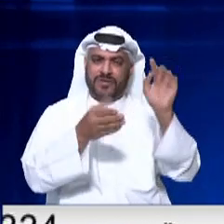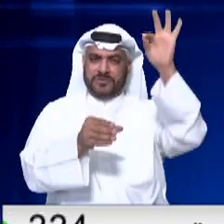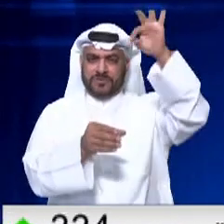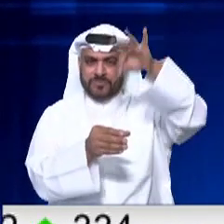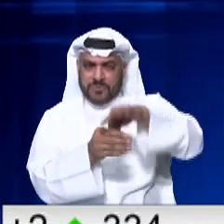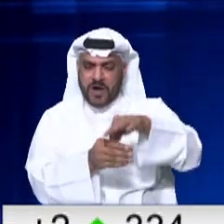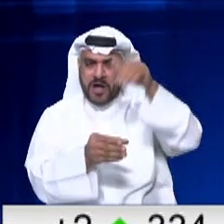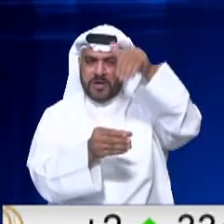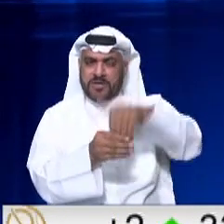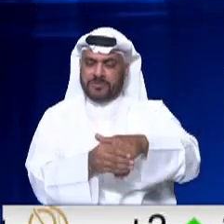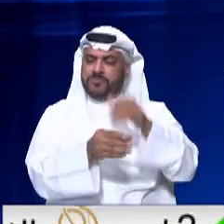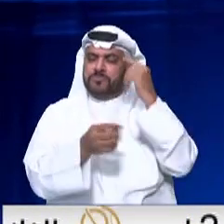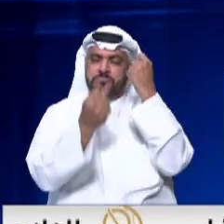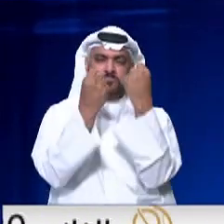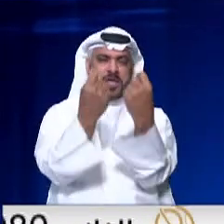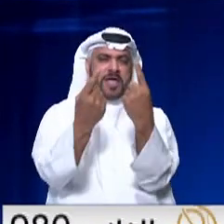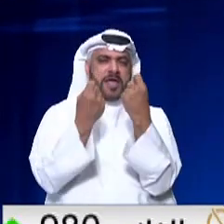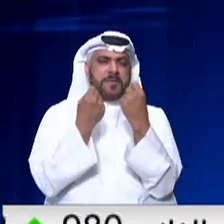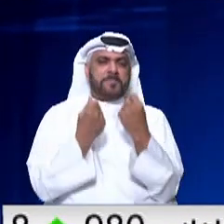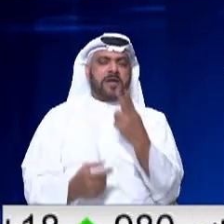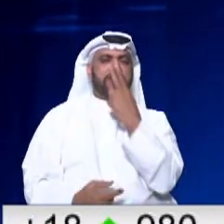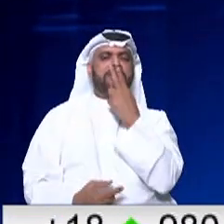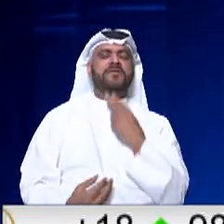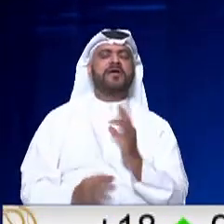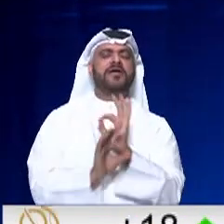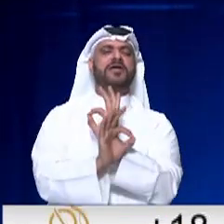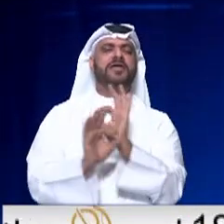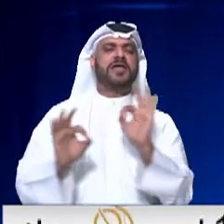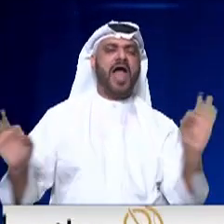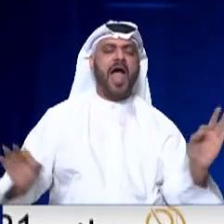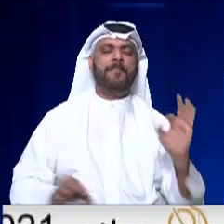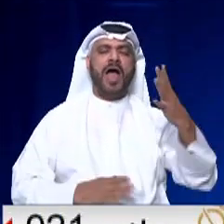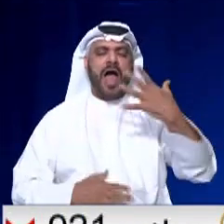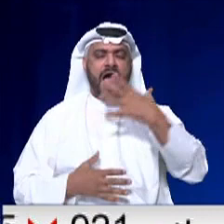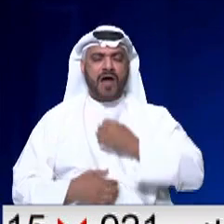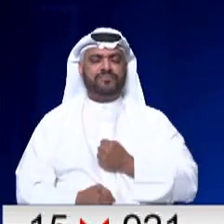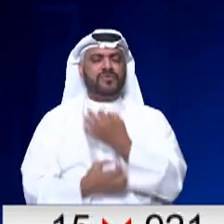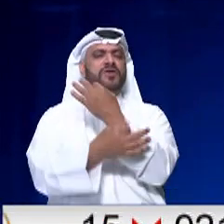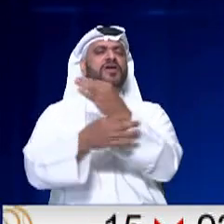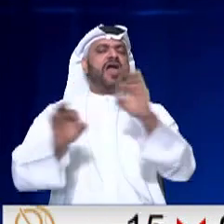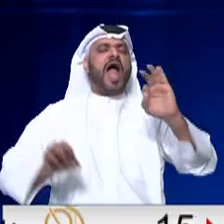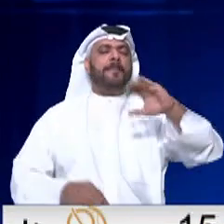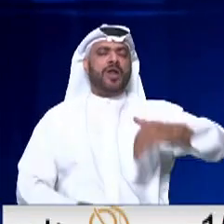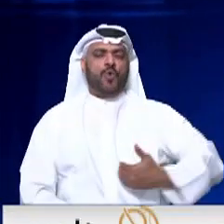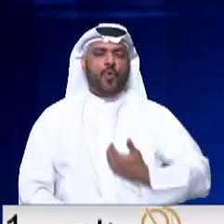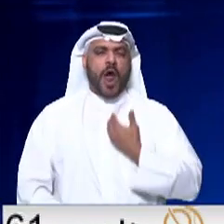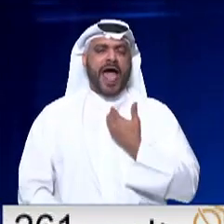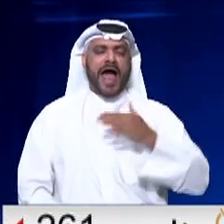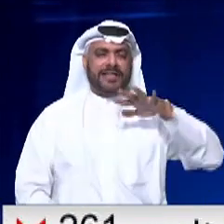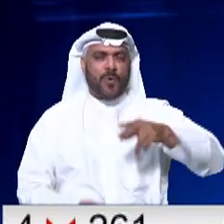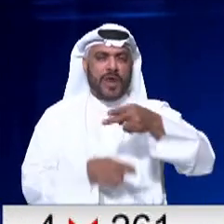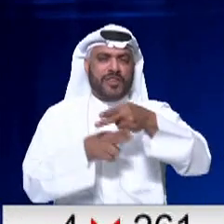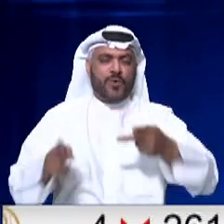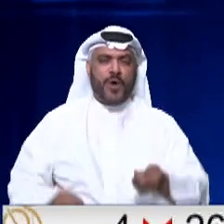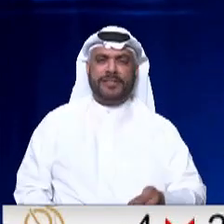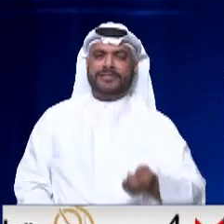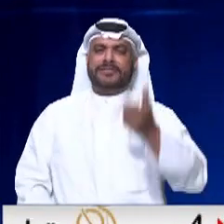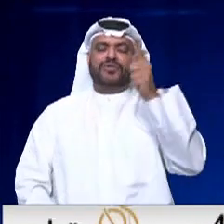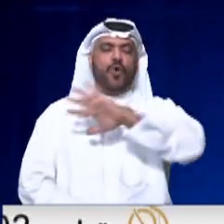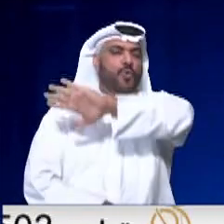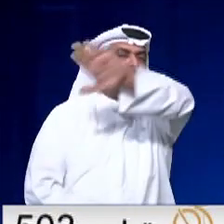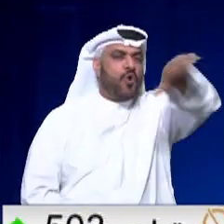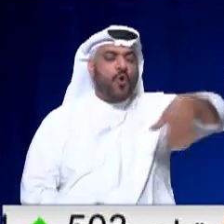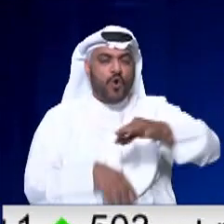النظام والحيادية وتجلت فيها أسمى معاني الولاء والانتماء لوطننا الحبيب والالتفاف حول